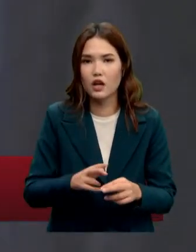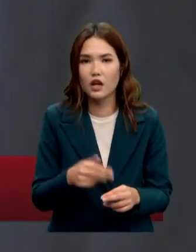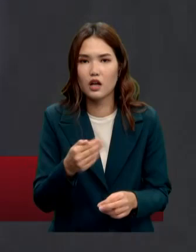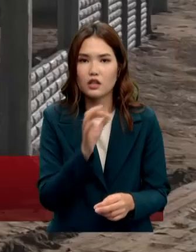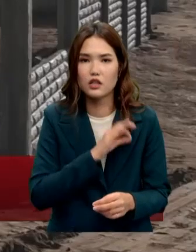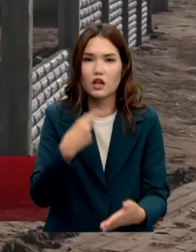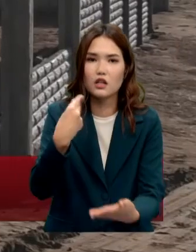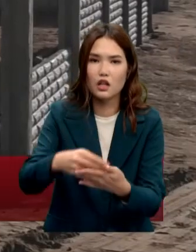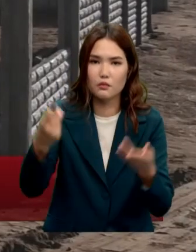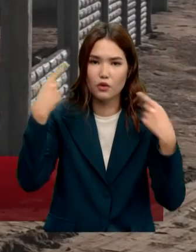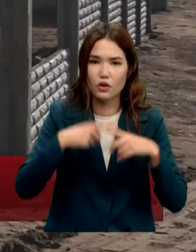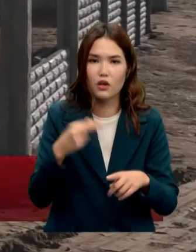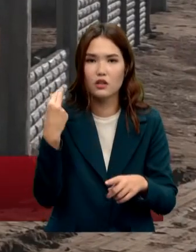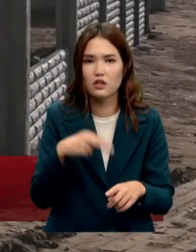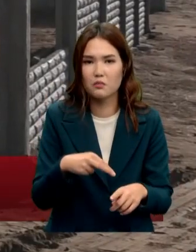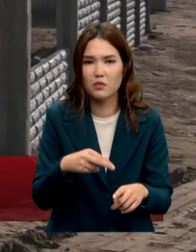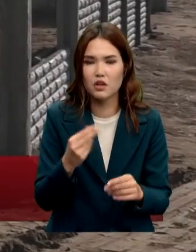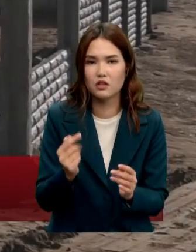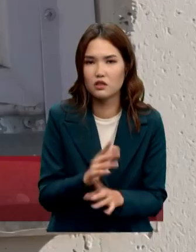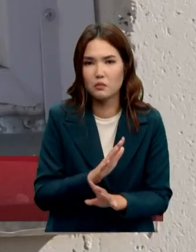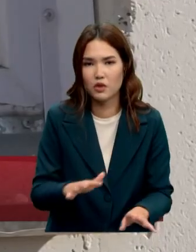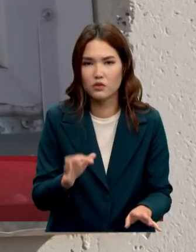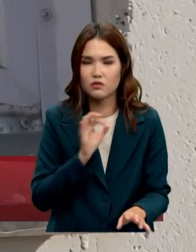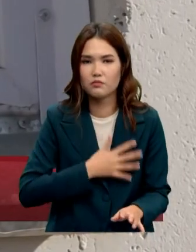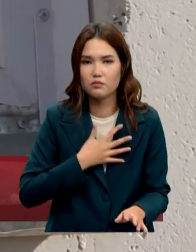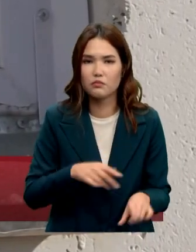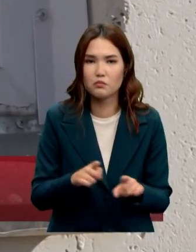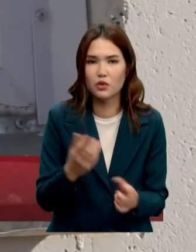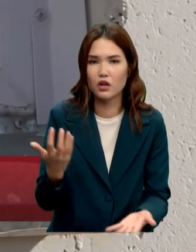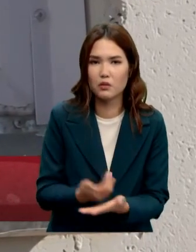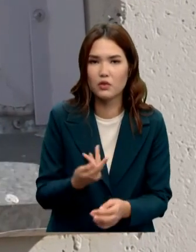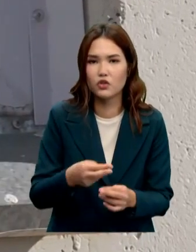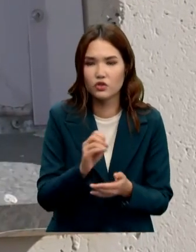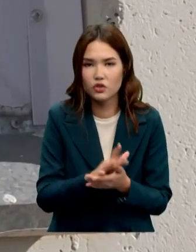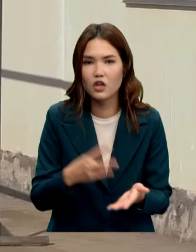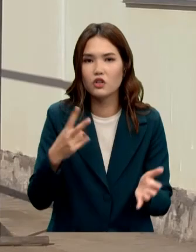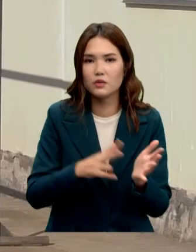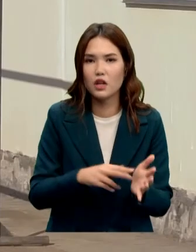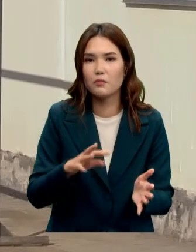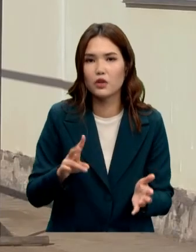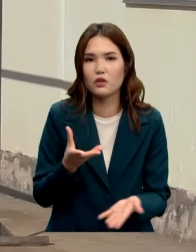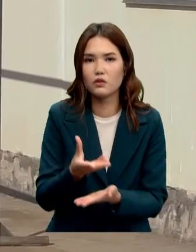алған құрылыс сапасыз болып шықты. Кембетікті түзету үшін бюджеттен тағы 28 миллион